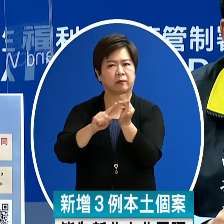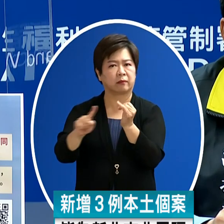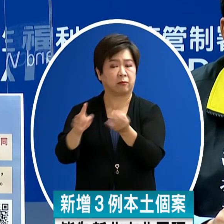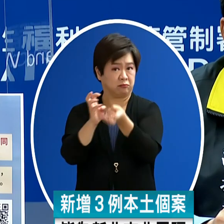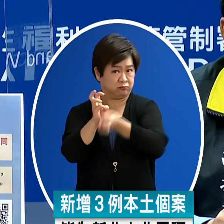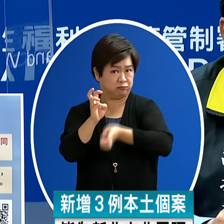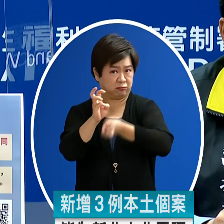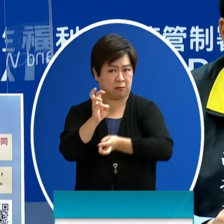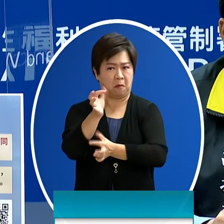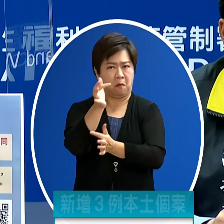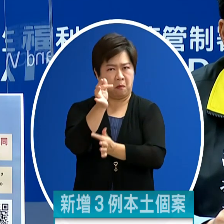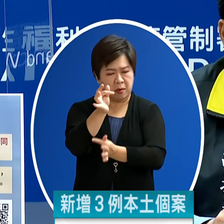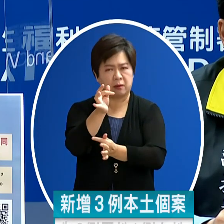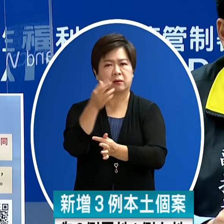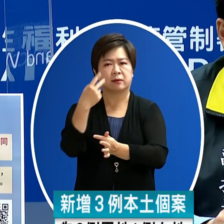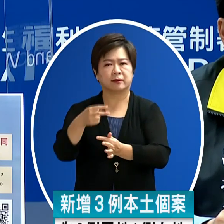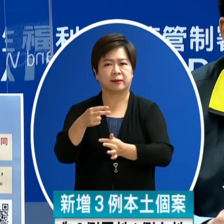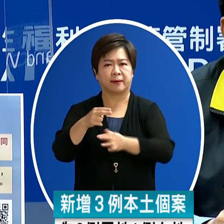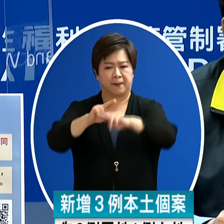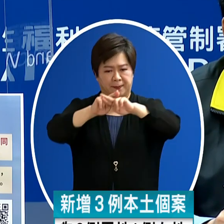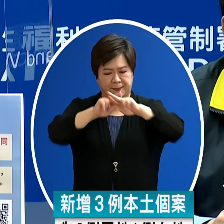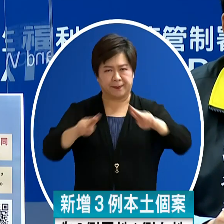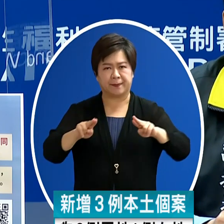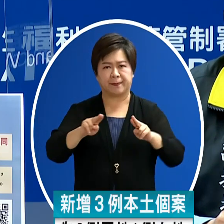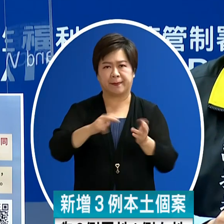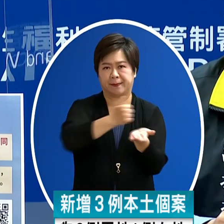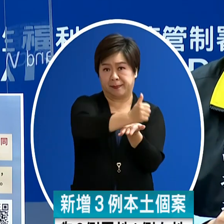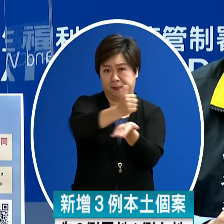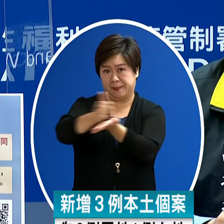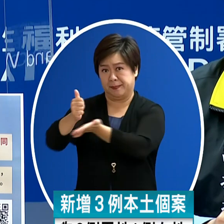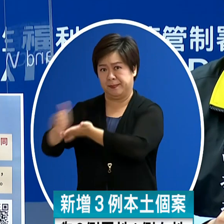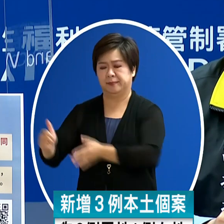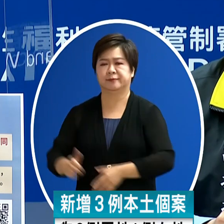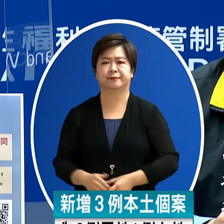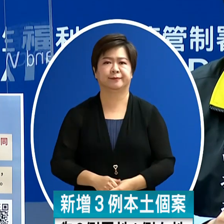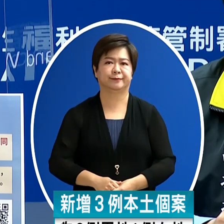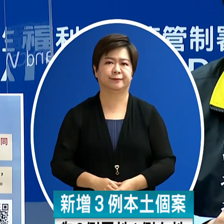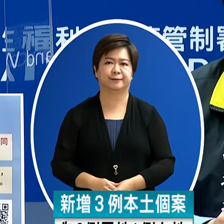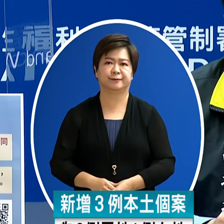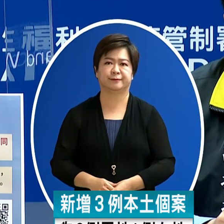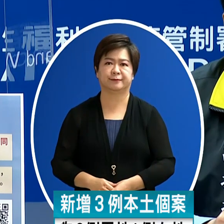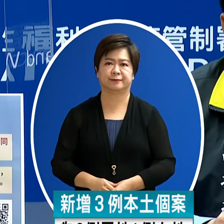如果检验合格，那才会予以封签，然后再出来使用。